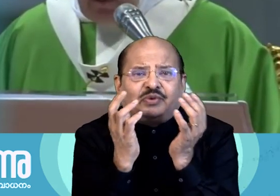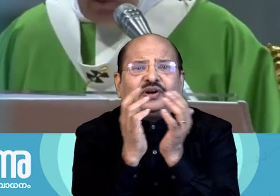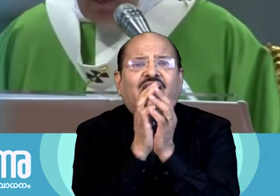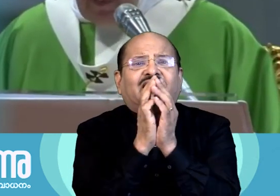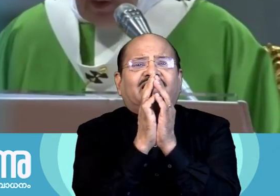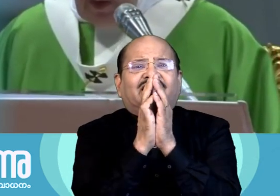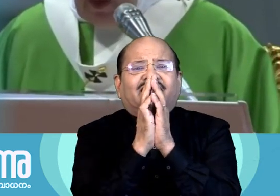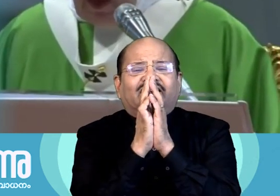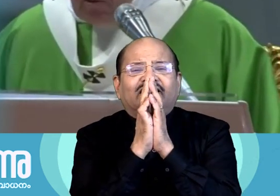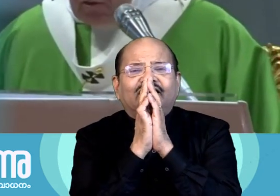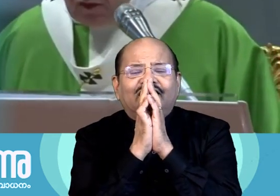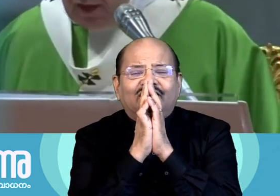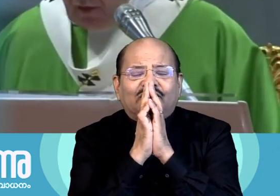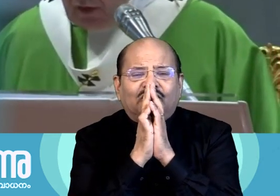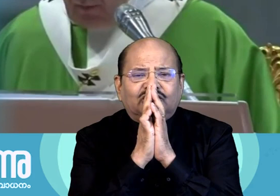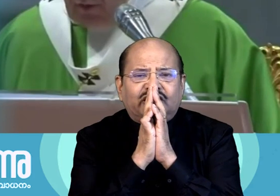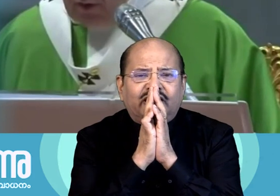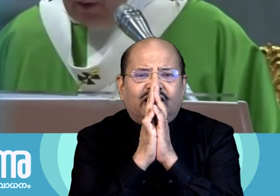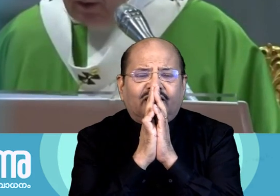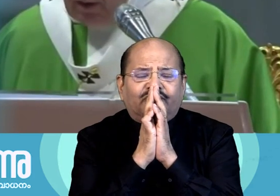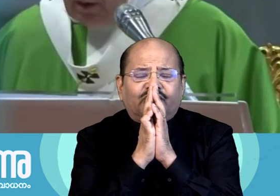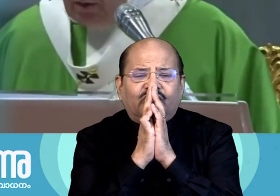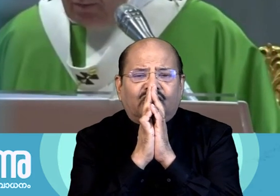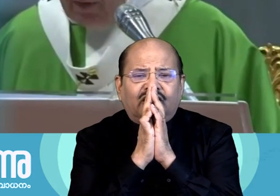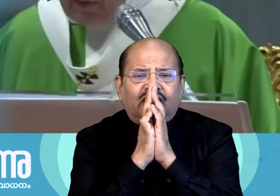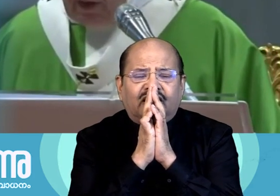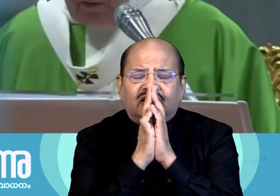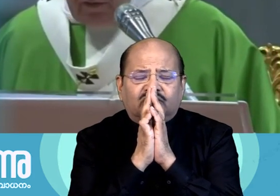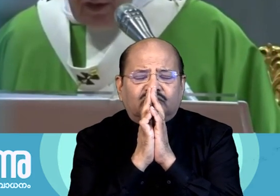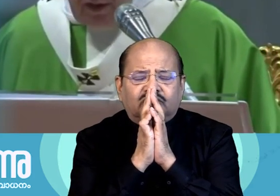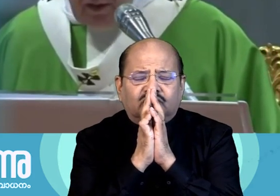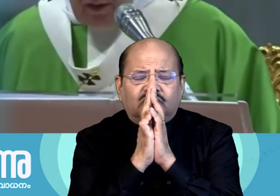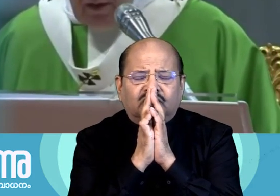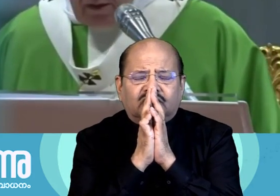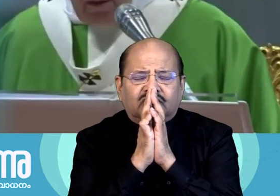മനോഭാവം നമുക്കുണ്ടാകട്ടെ എന്ന് പൗലോസ് ശ്ലീഹ യോഹന്നാൻ